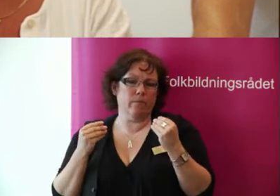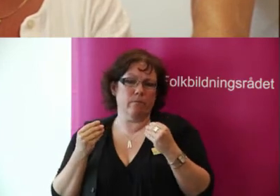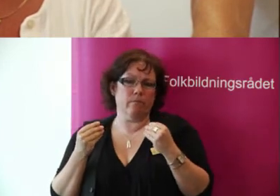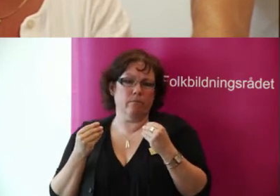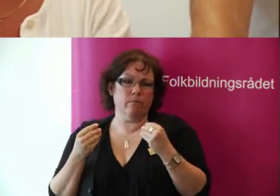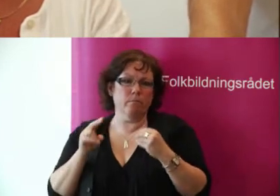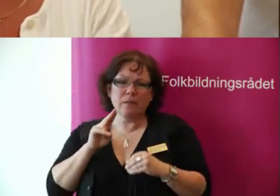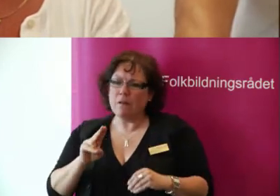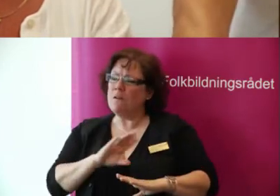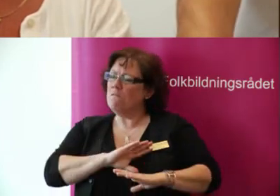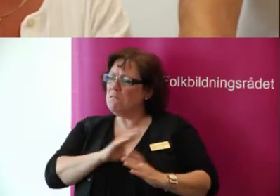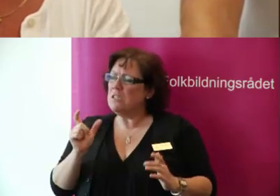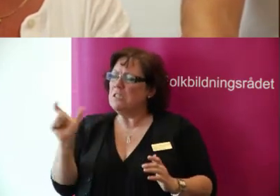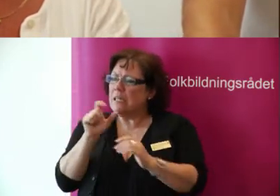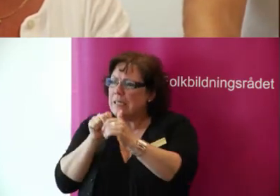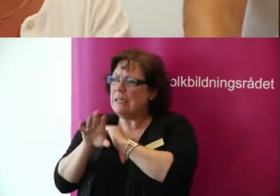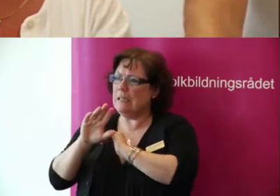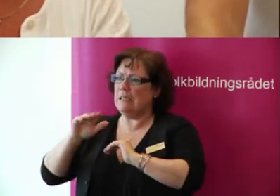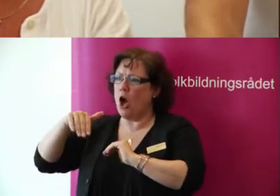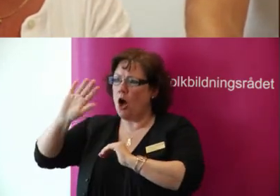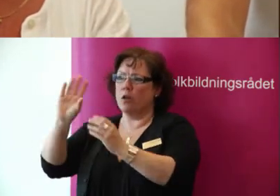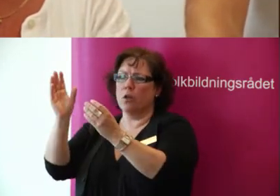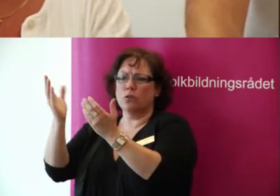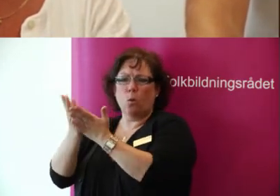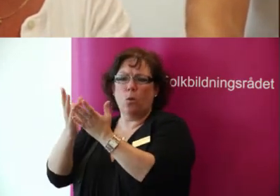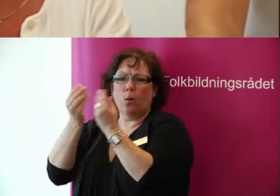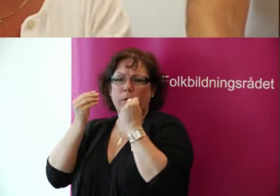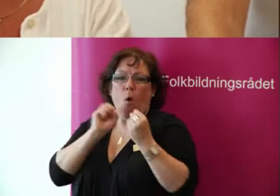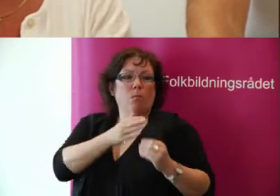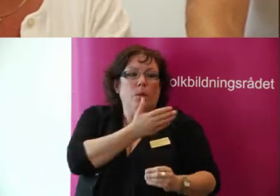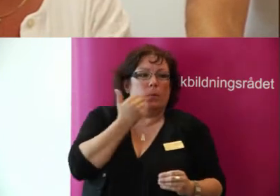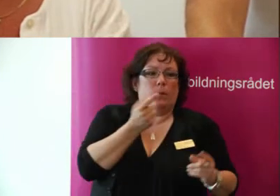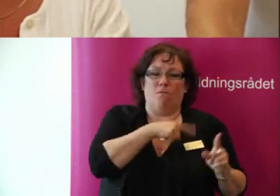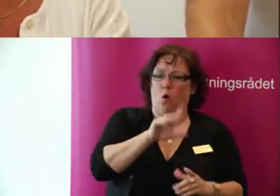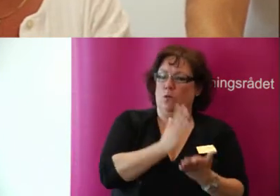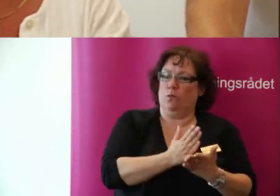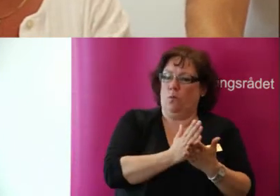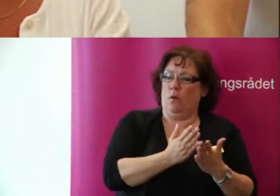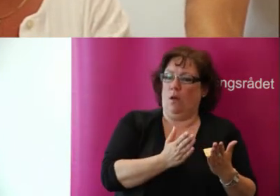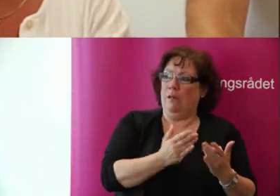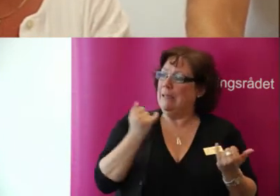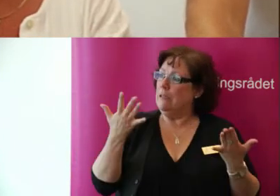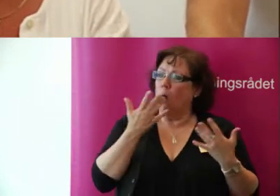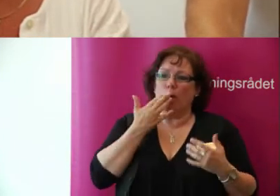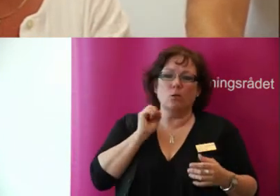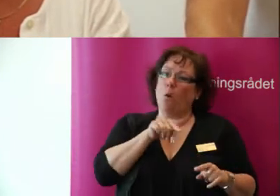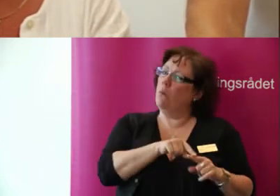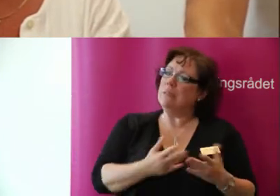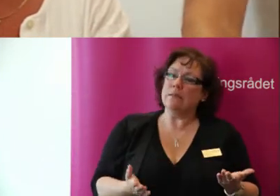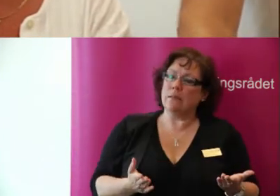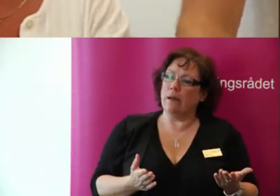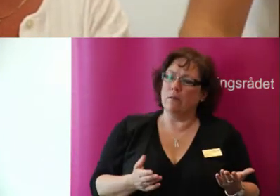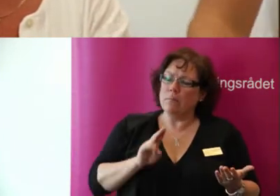ingen möjlighet att komma in på de högskoleutbildningarna om man inte har gått på en folkhögskola innan. Och det pratar vi för lite om egentligen. Därför att det är